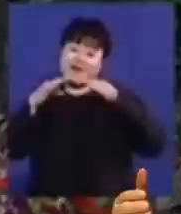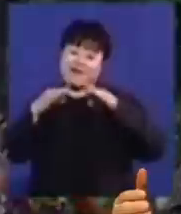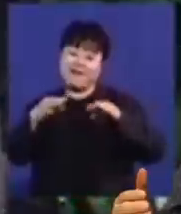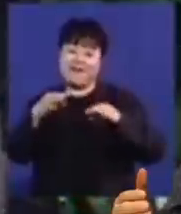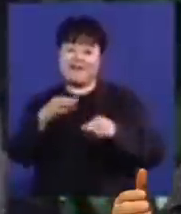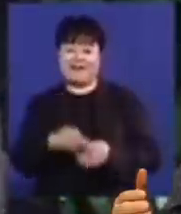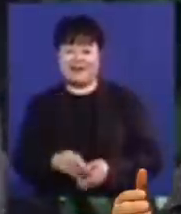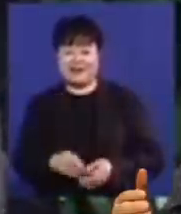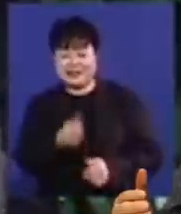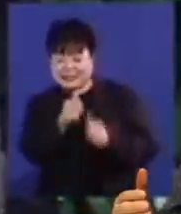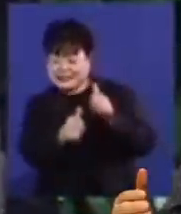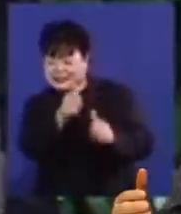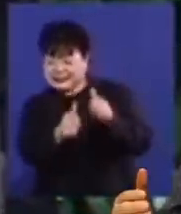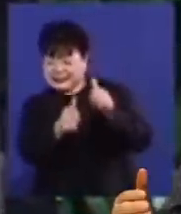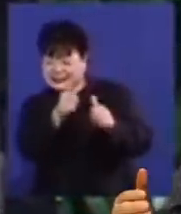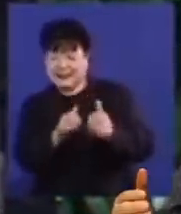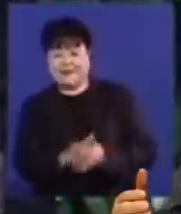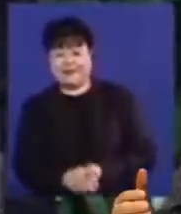아주 시합이 골프 시합이